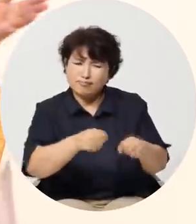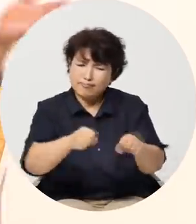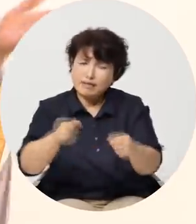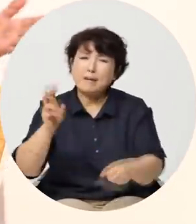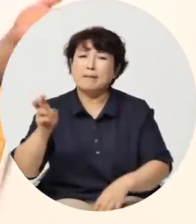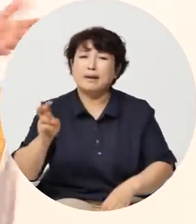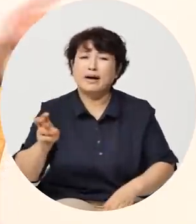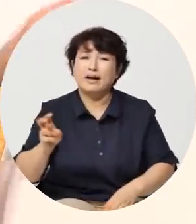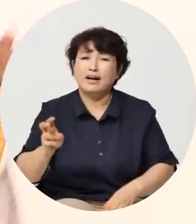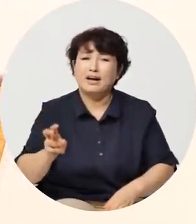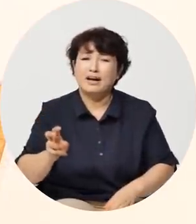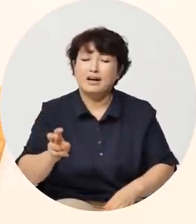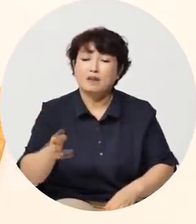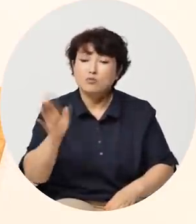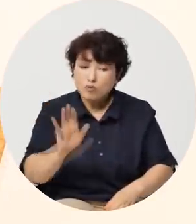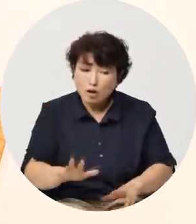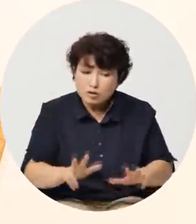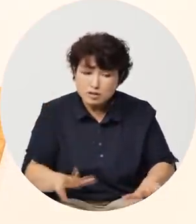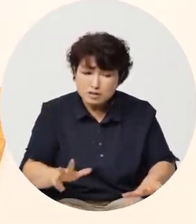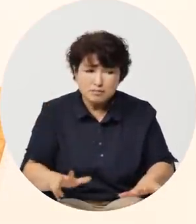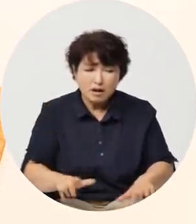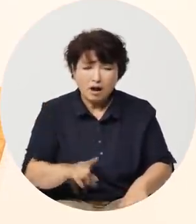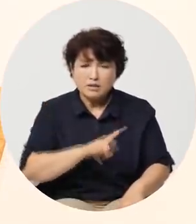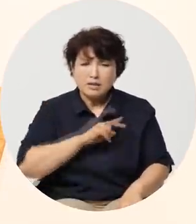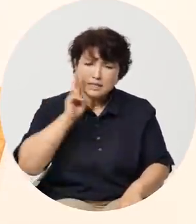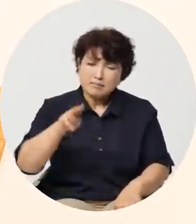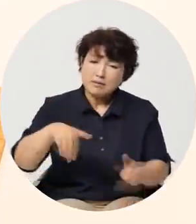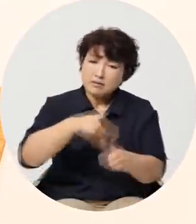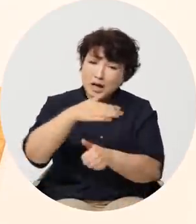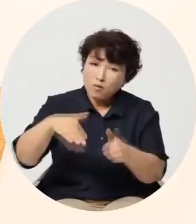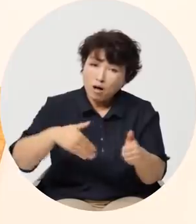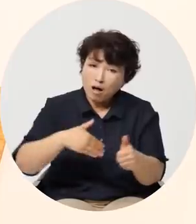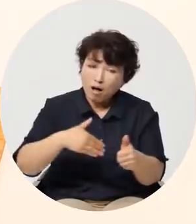어쨌든 최하수는 일단 면했잖아. 네.